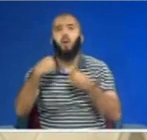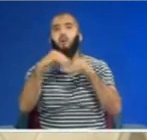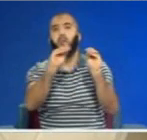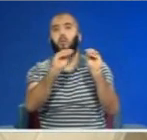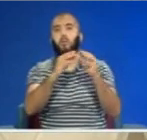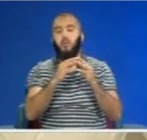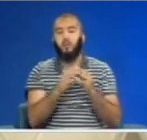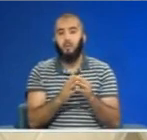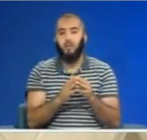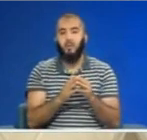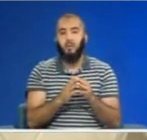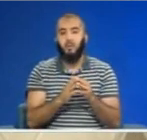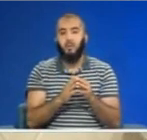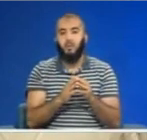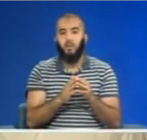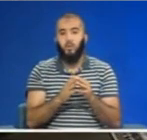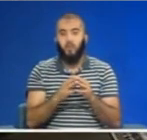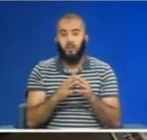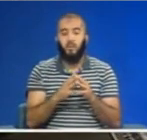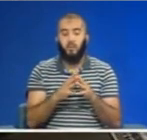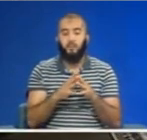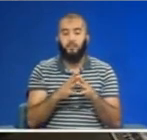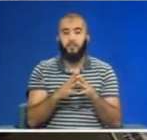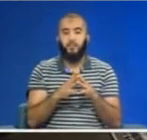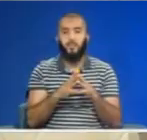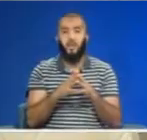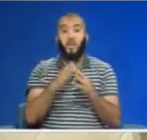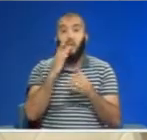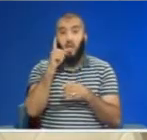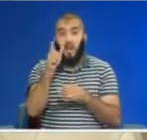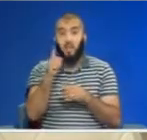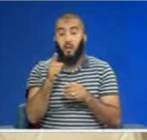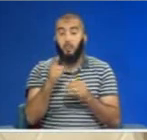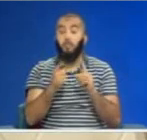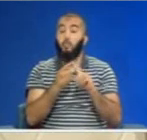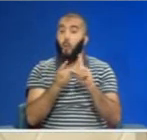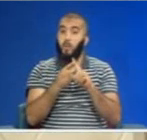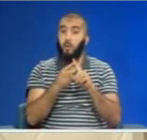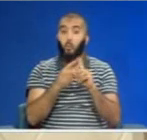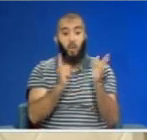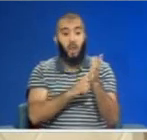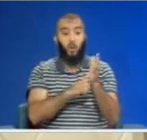التي تحصل عليها من الأب قبل وفاته. هذا أولا تصرف غير قانوني،